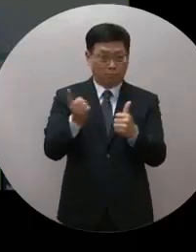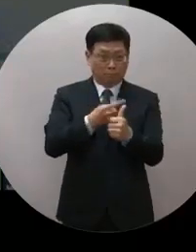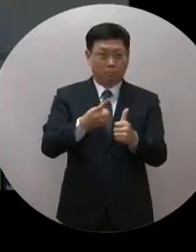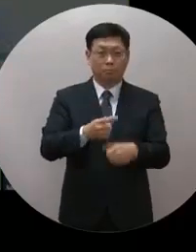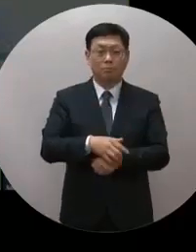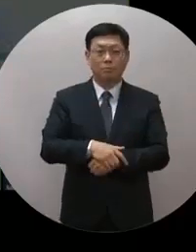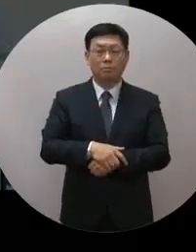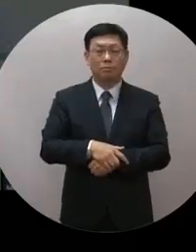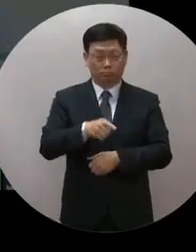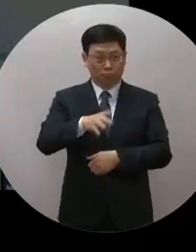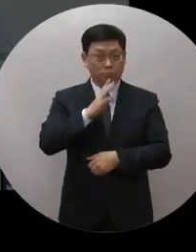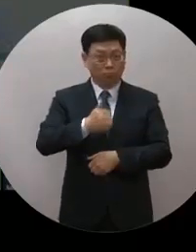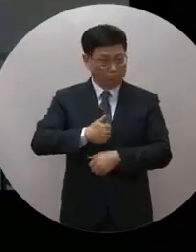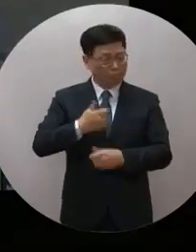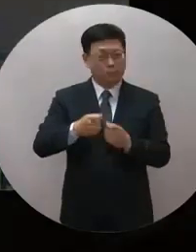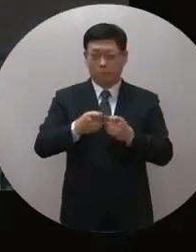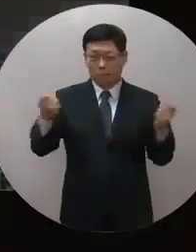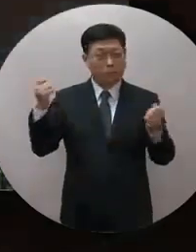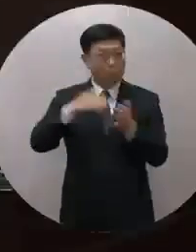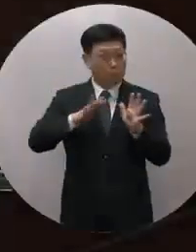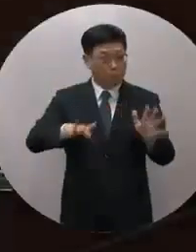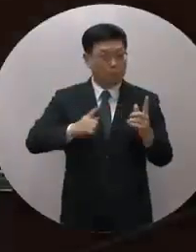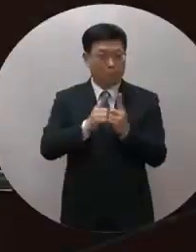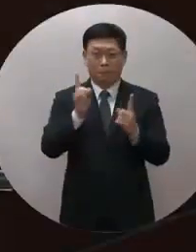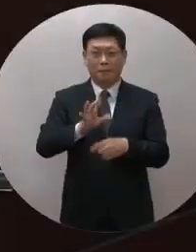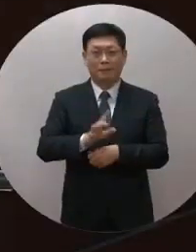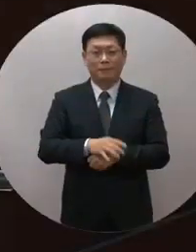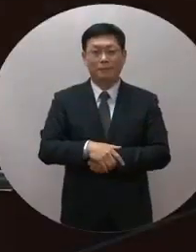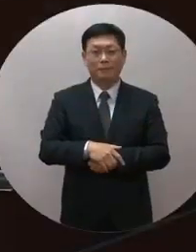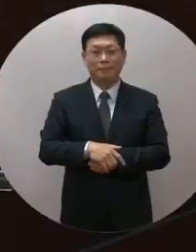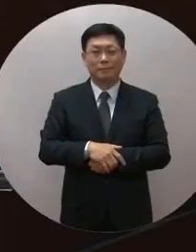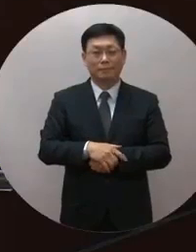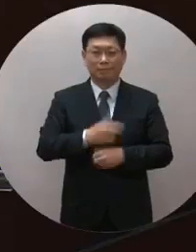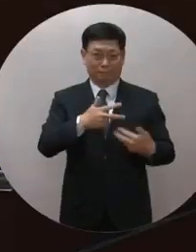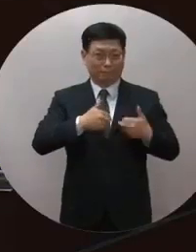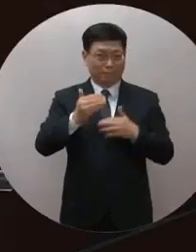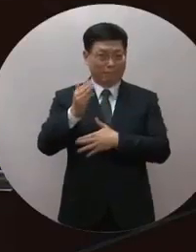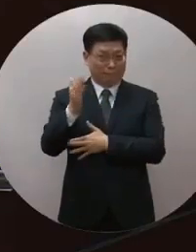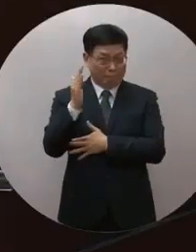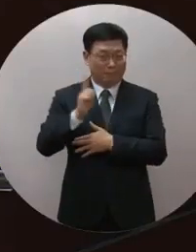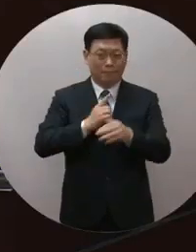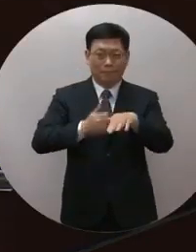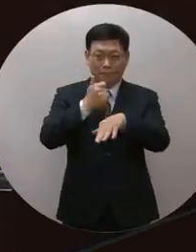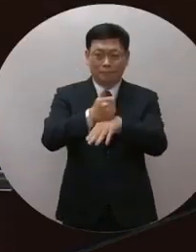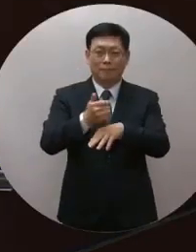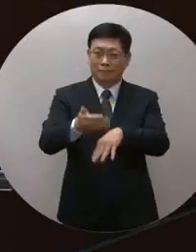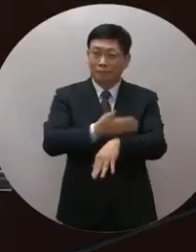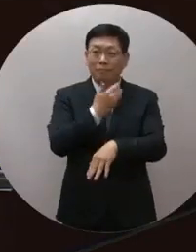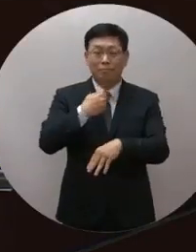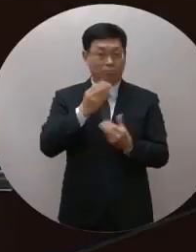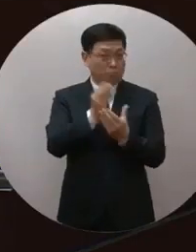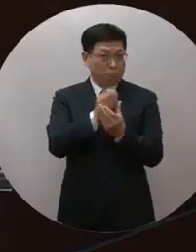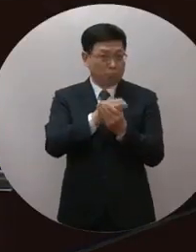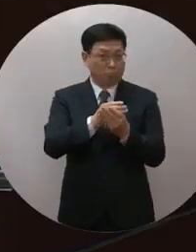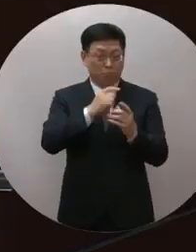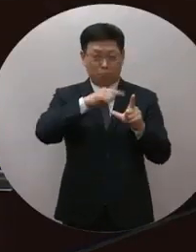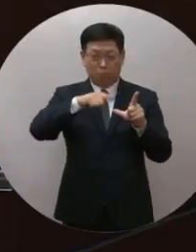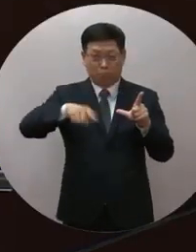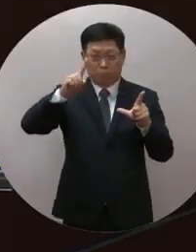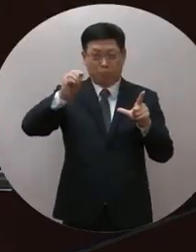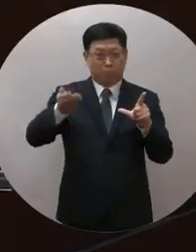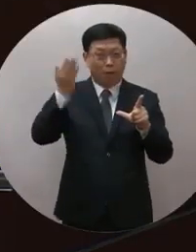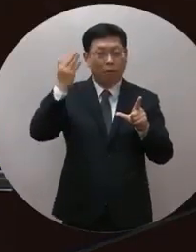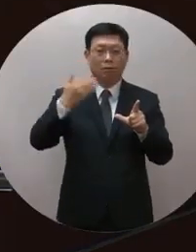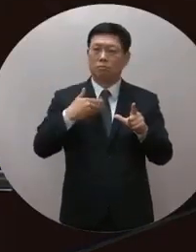之首，这是很久以来所没有。蔡政府上任以来，股市上